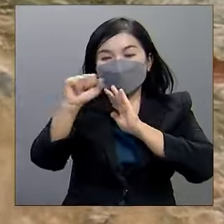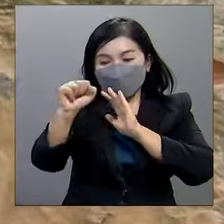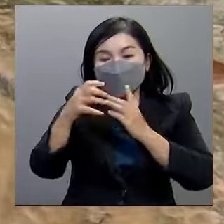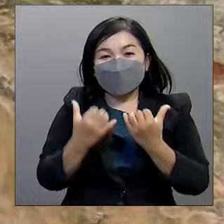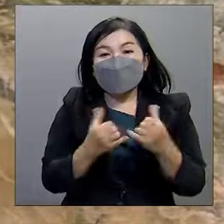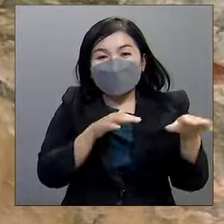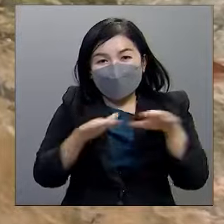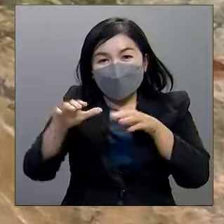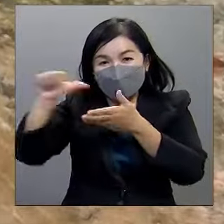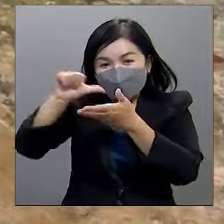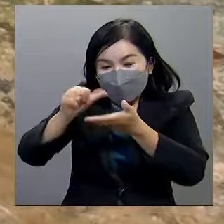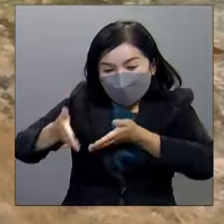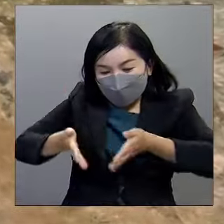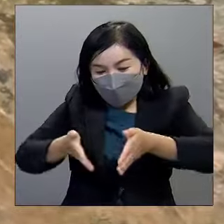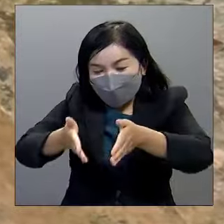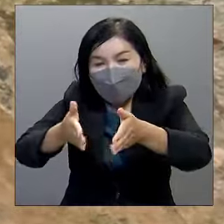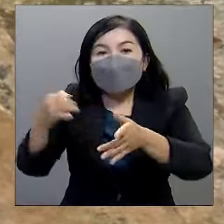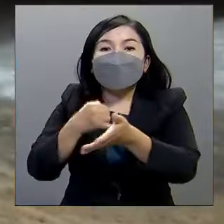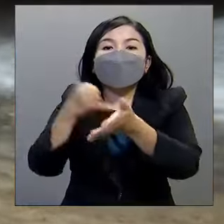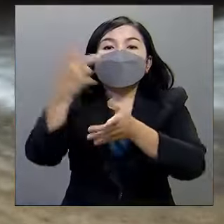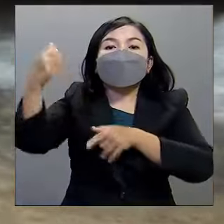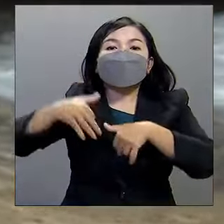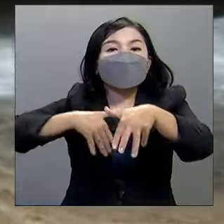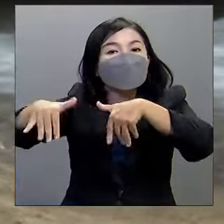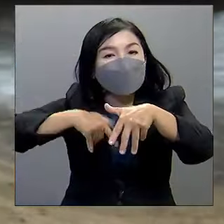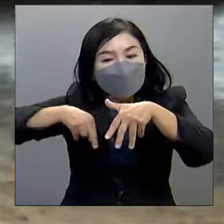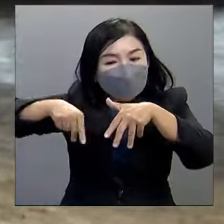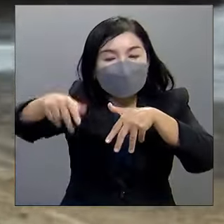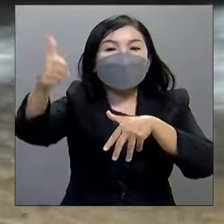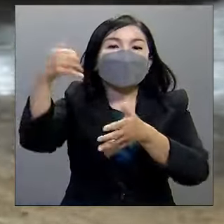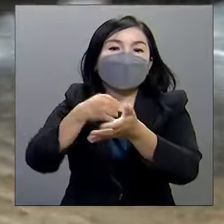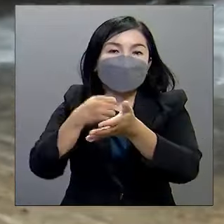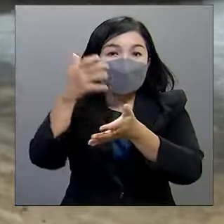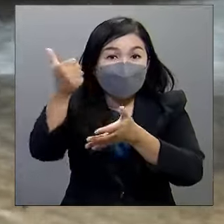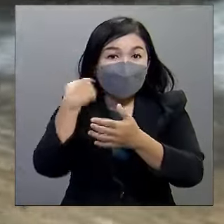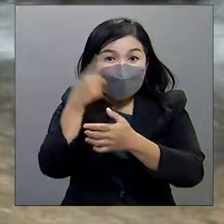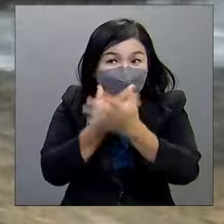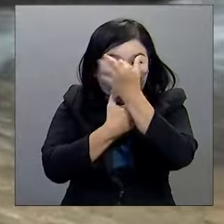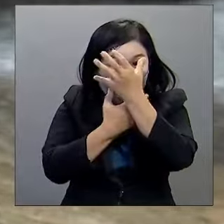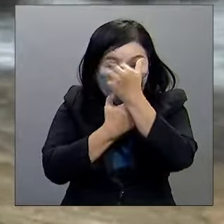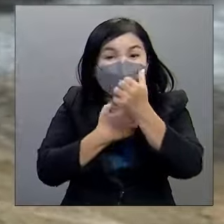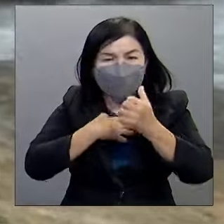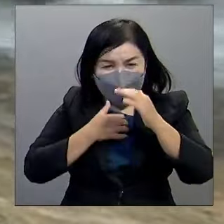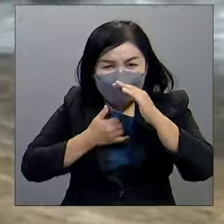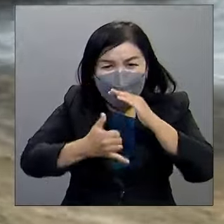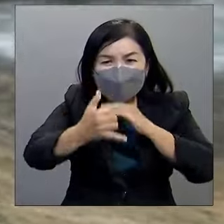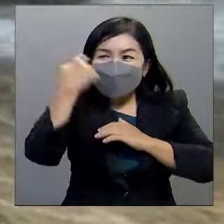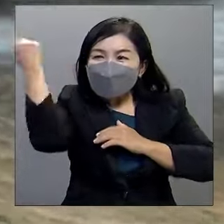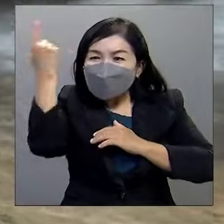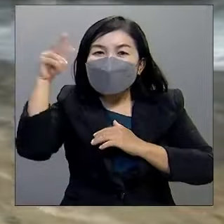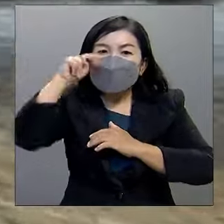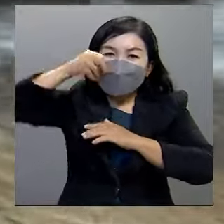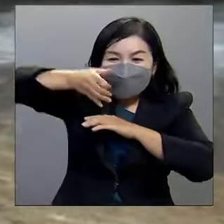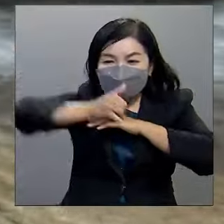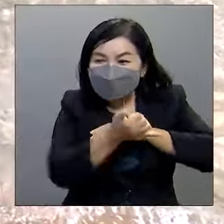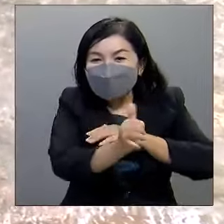ตรียมที่จะปรับปรุงเส้นทางเข้าออกให้สามารถเข้าออกได้สะดวกไปเที่ยวกันได้ง่ายขึ้นครับ ใครสนใจจะเข้าเที่ยวชมแล้วก็เล่นน้ำที่